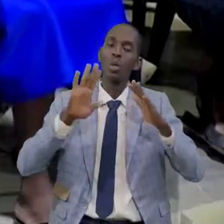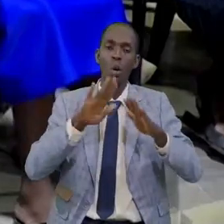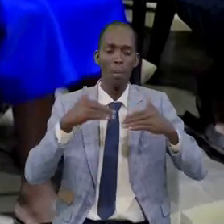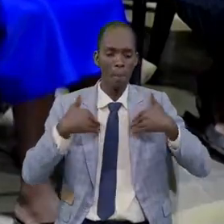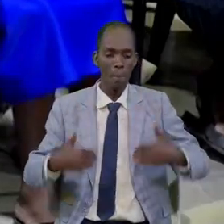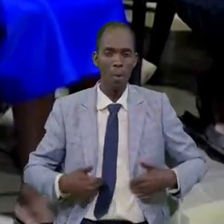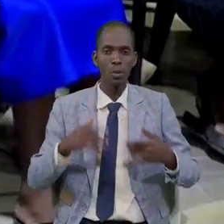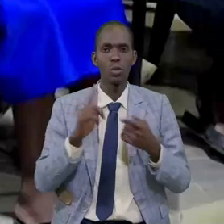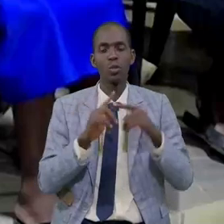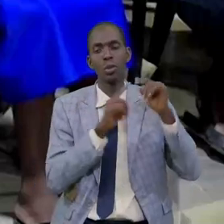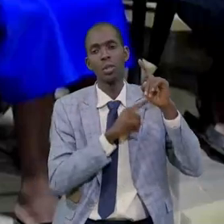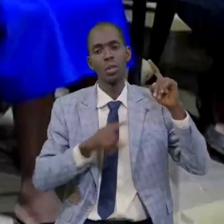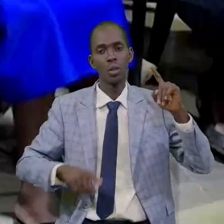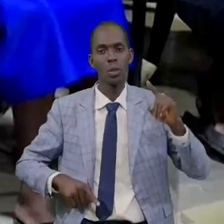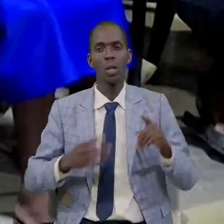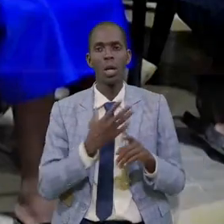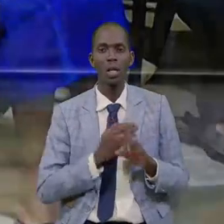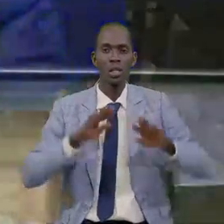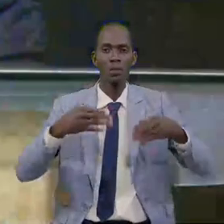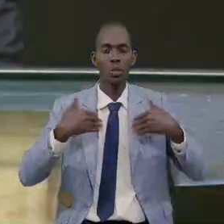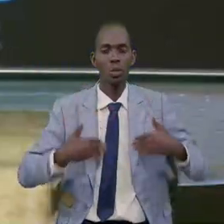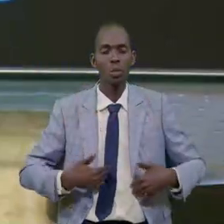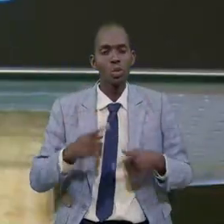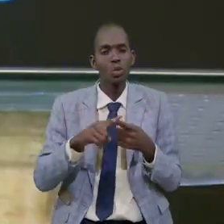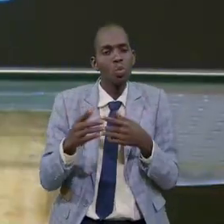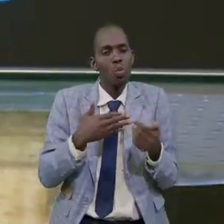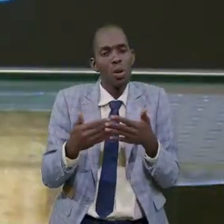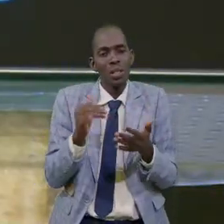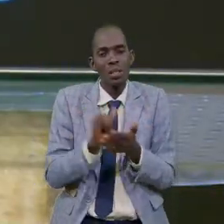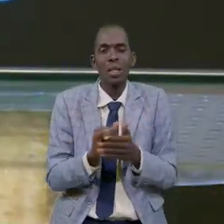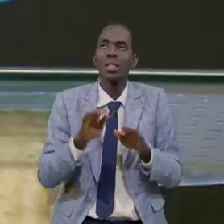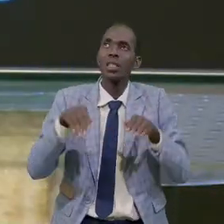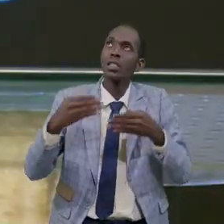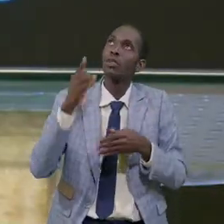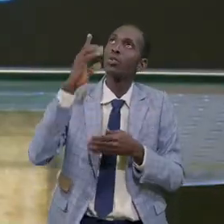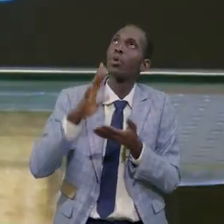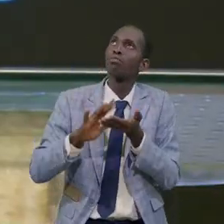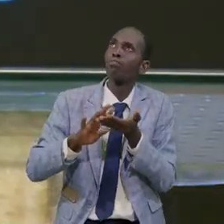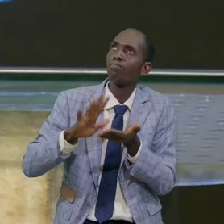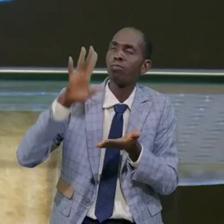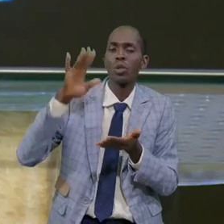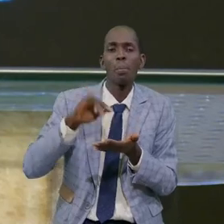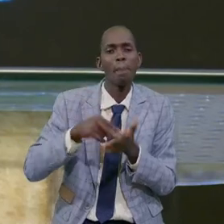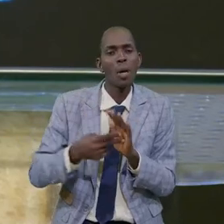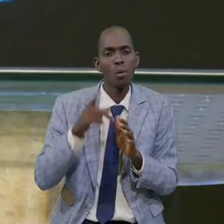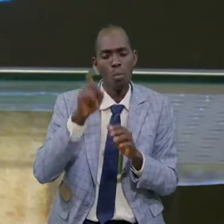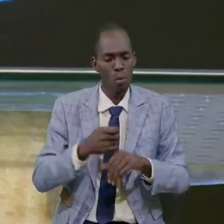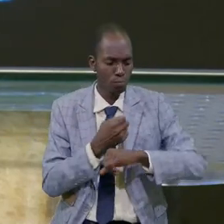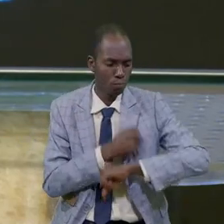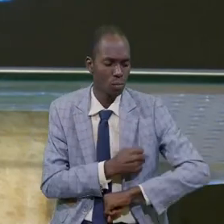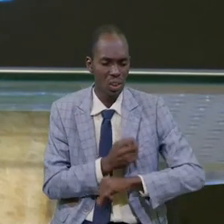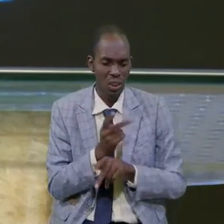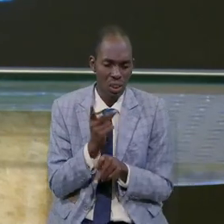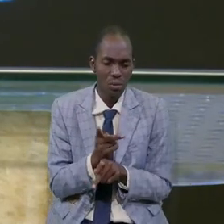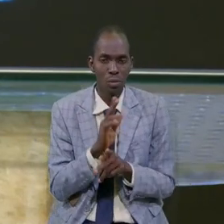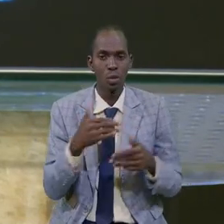comprenez que le but de Dieu, que ce qui glorifie Dieu, c'est que vous protégiez, que vous préserviez ce corps